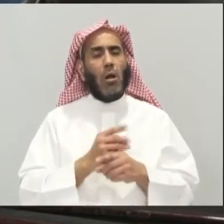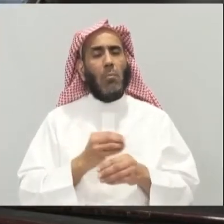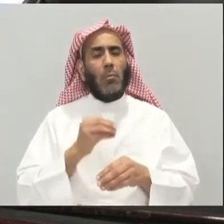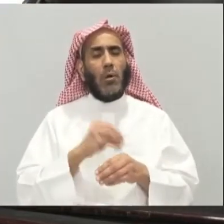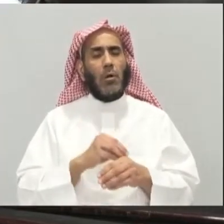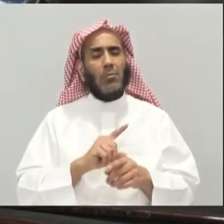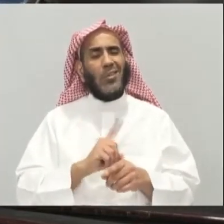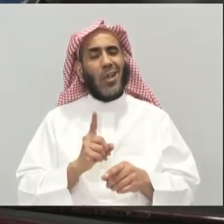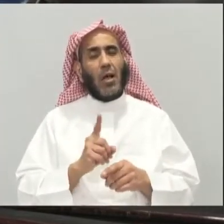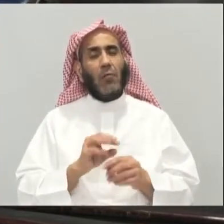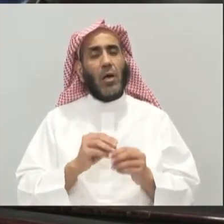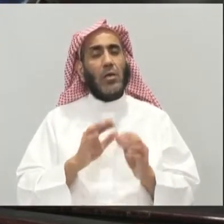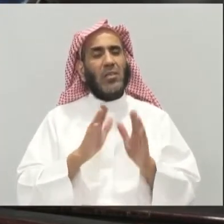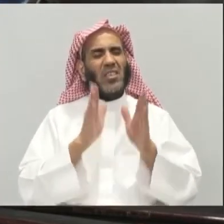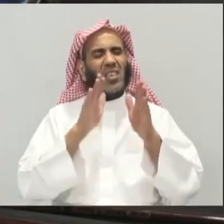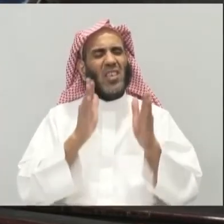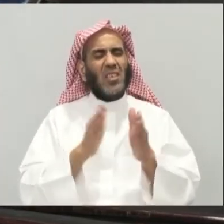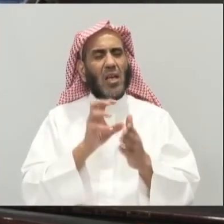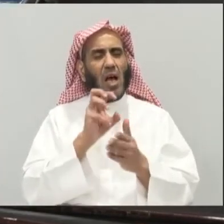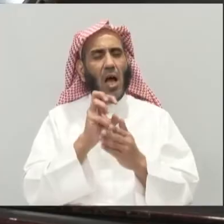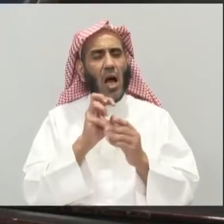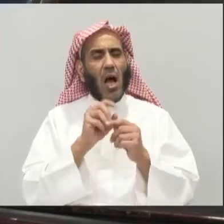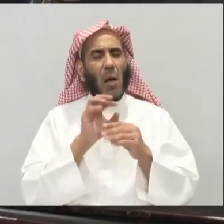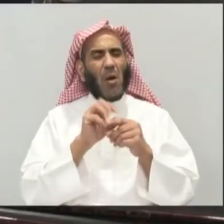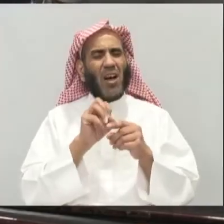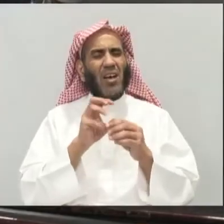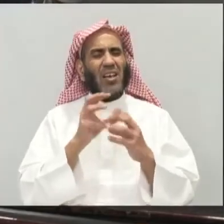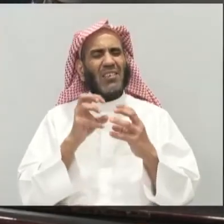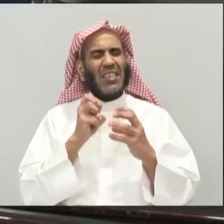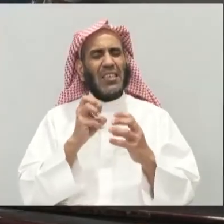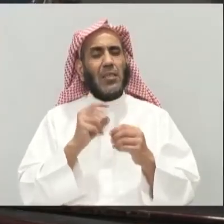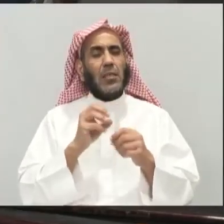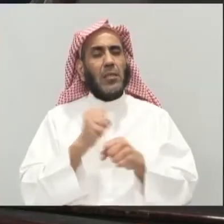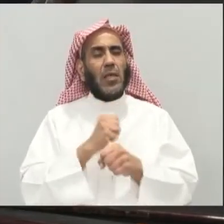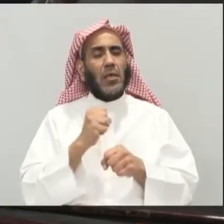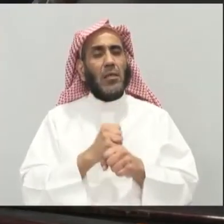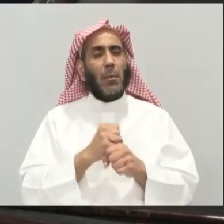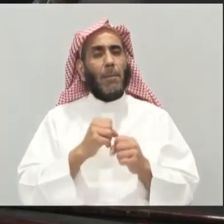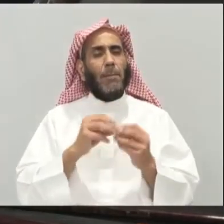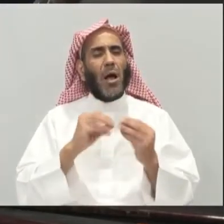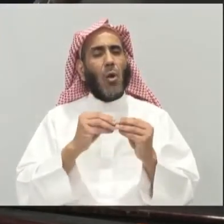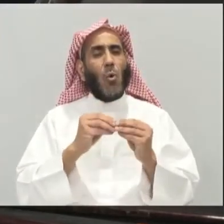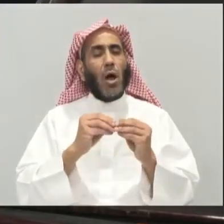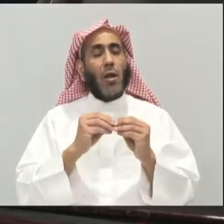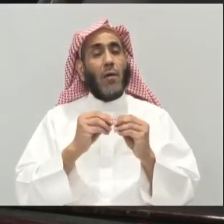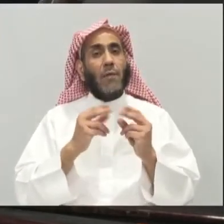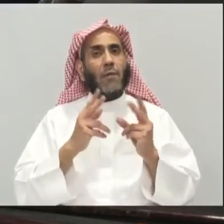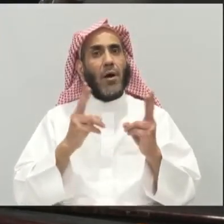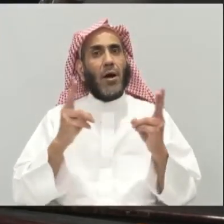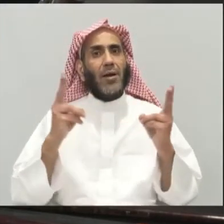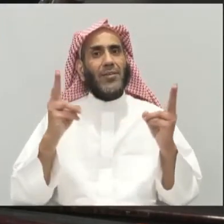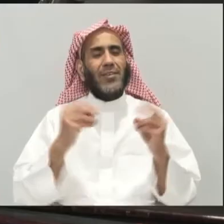لكن في حالنا كانت القطعه غامقه نستخدم الوان فاتحه عشان يبرز جمال هذه